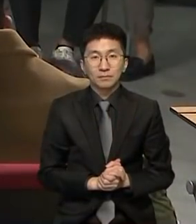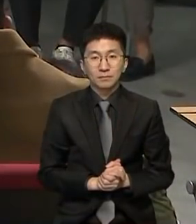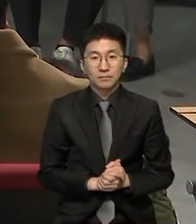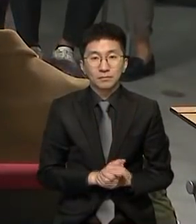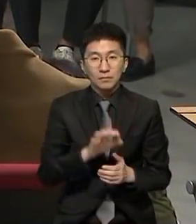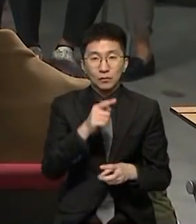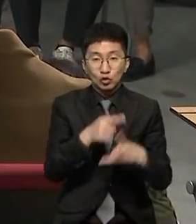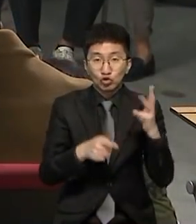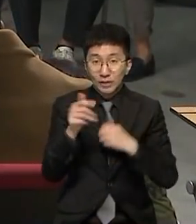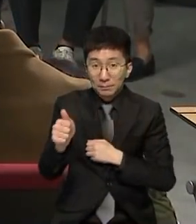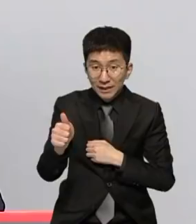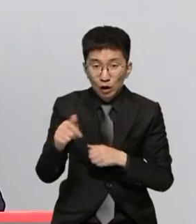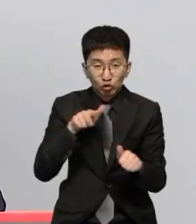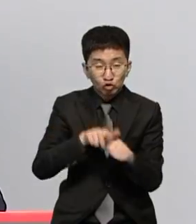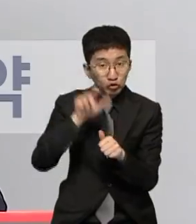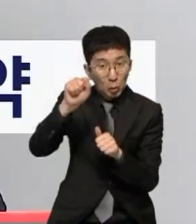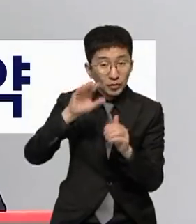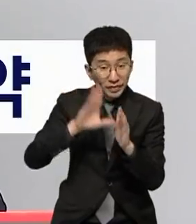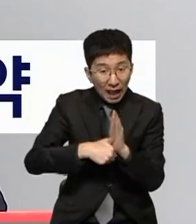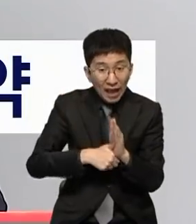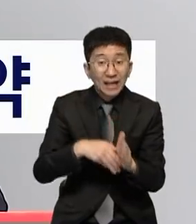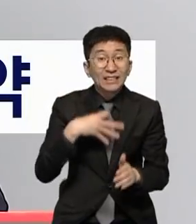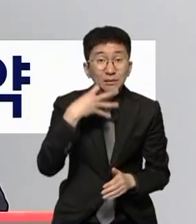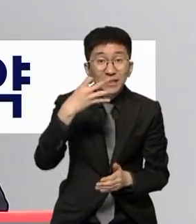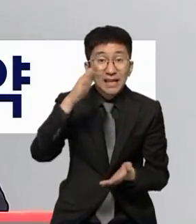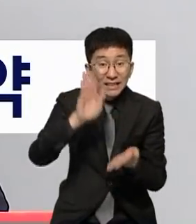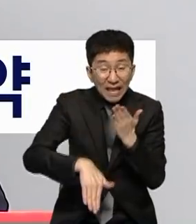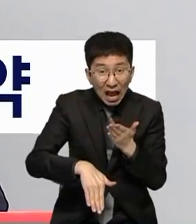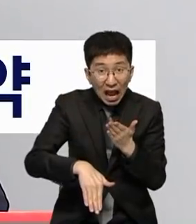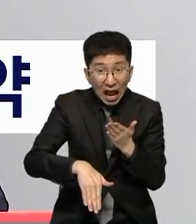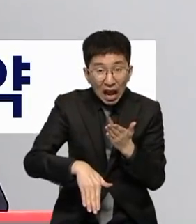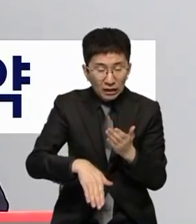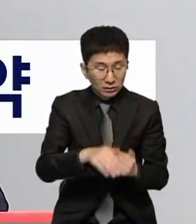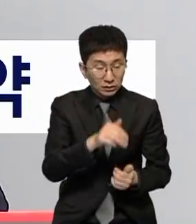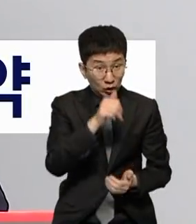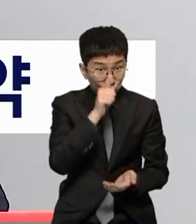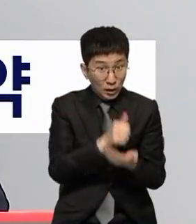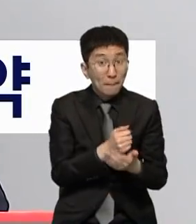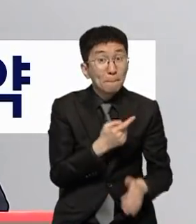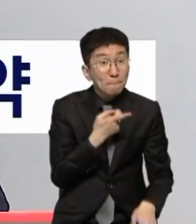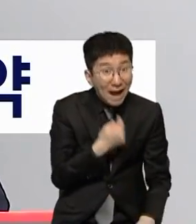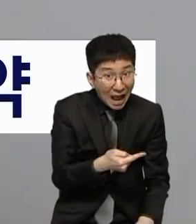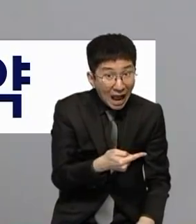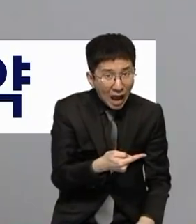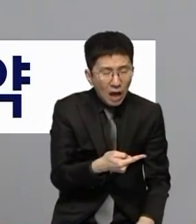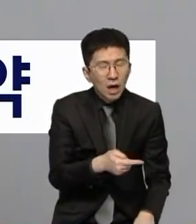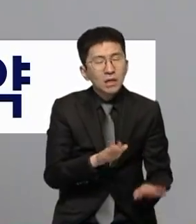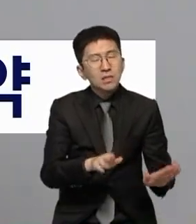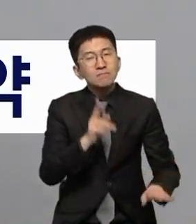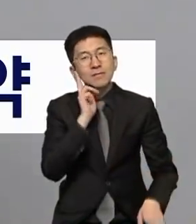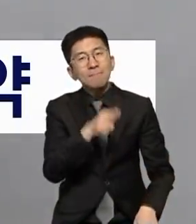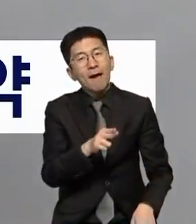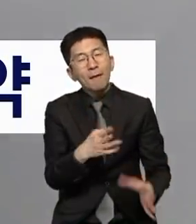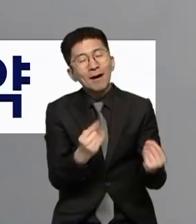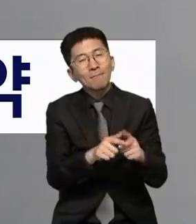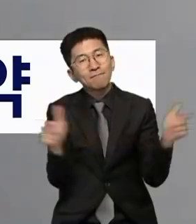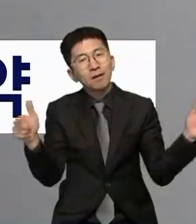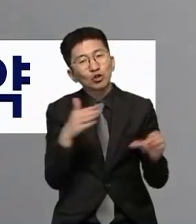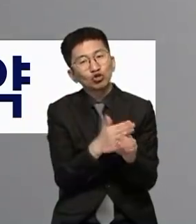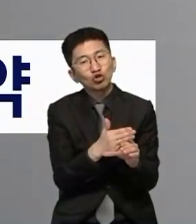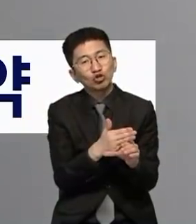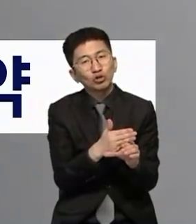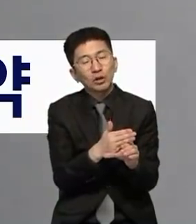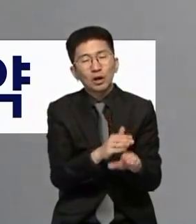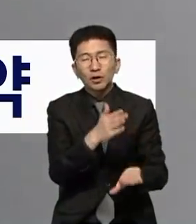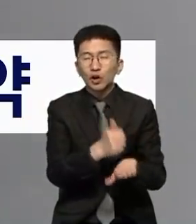윤석열 당선인은 후보 시절 만 14세 미만 촉법 소년의 범죄가 지능화, 강력범화하고 있다며 처벌 가능 연령을